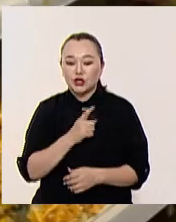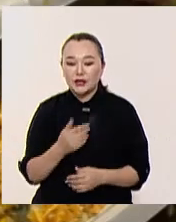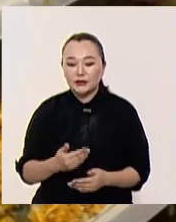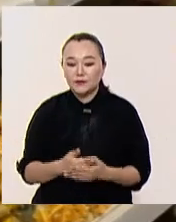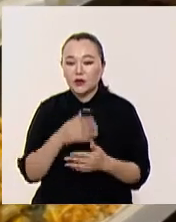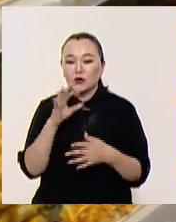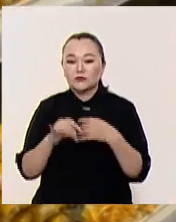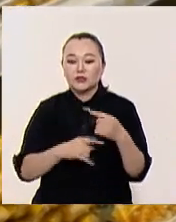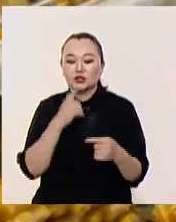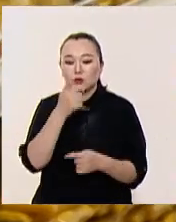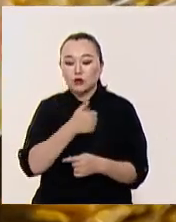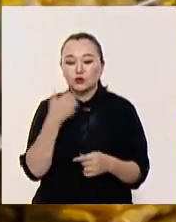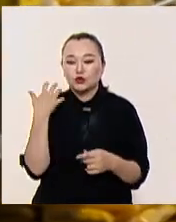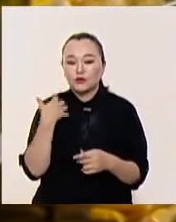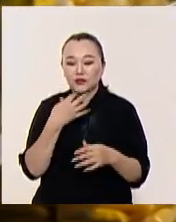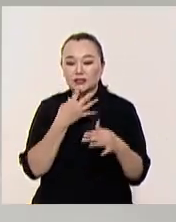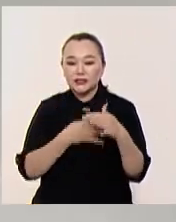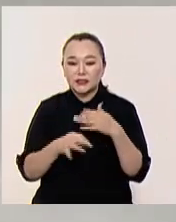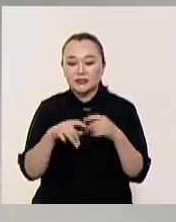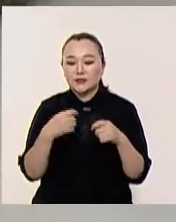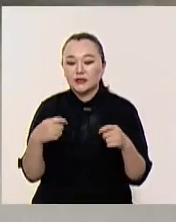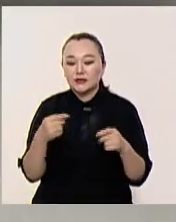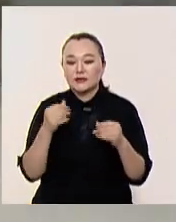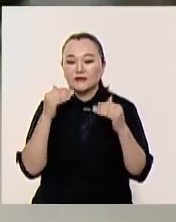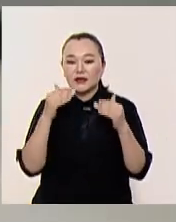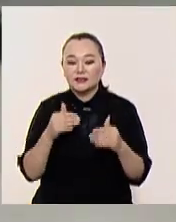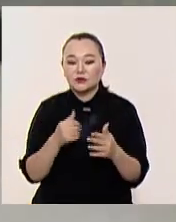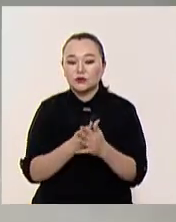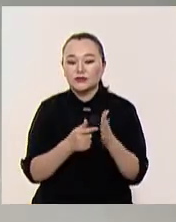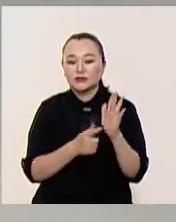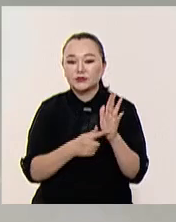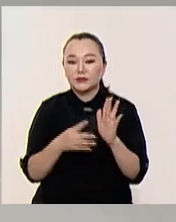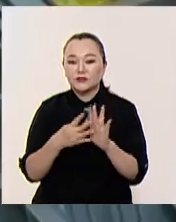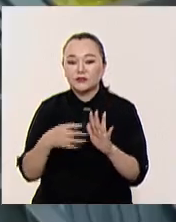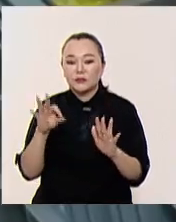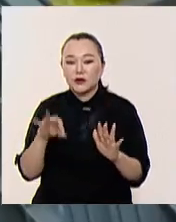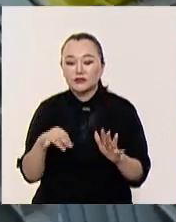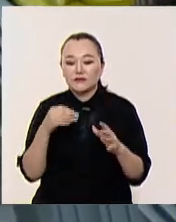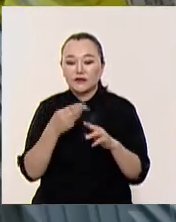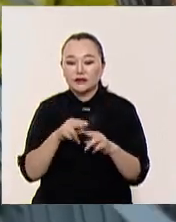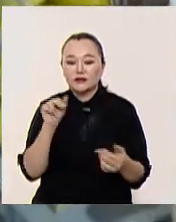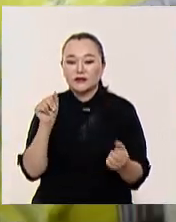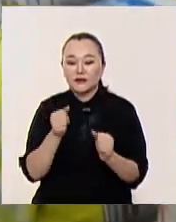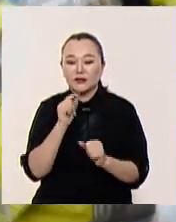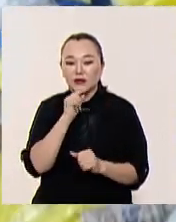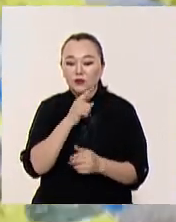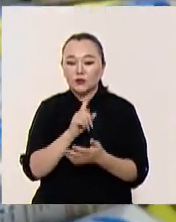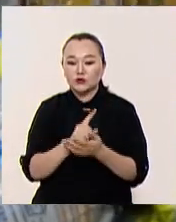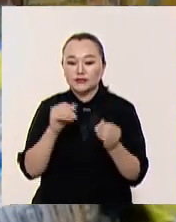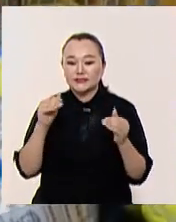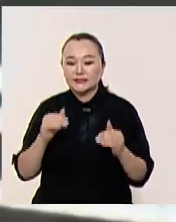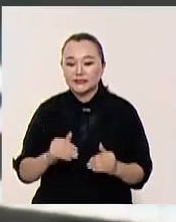Уже в следующем году чиновники прогнозируют замедление инфляции до 7-9%. Внешнее давление на экономику должно